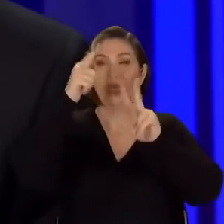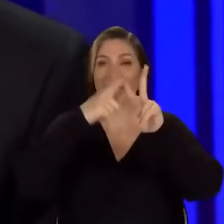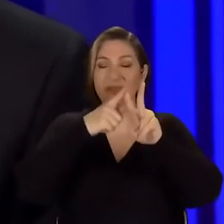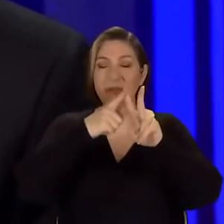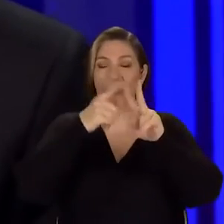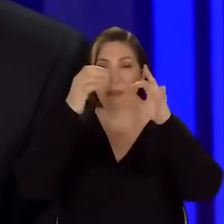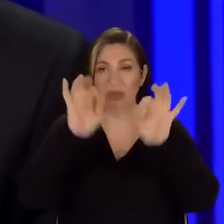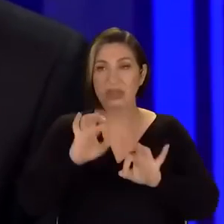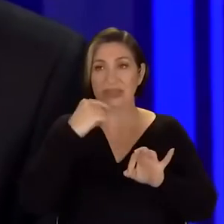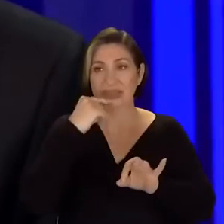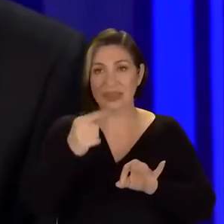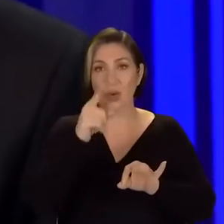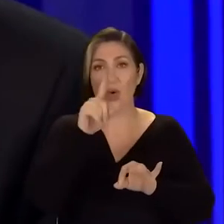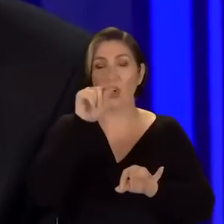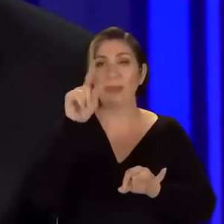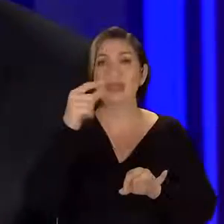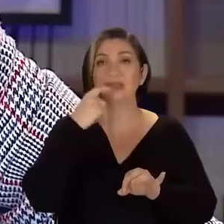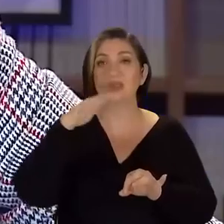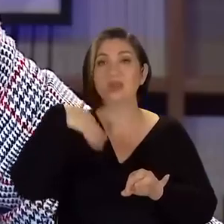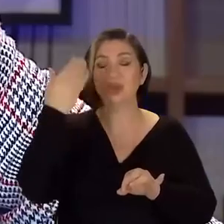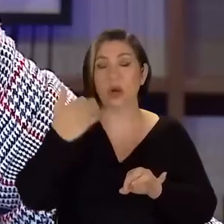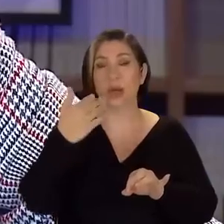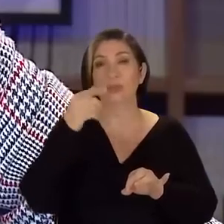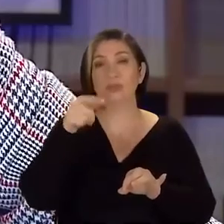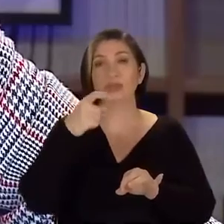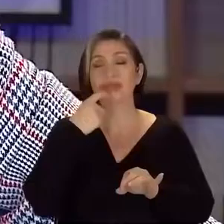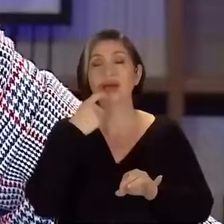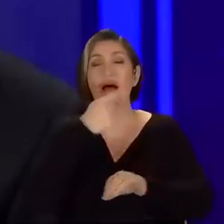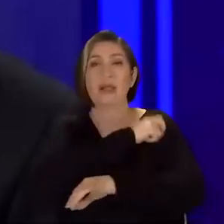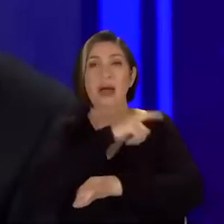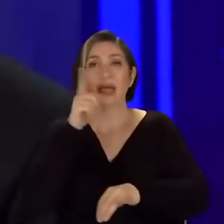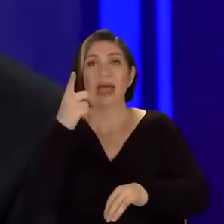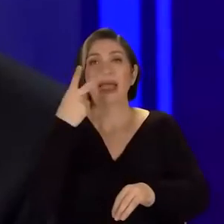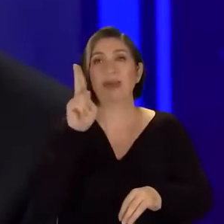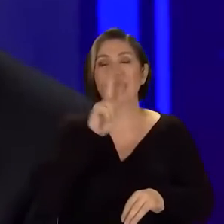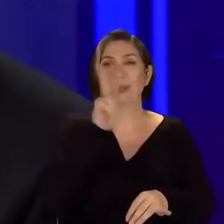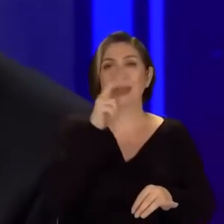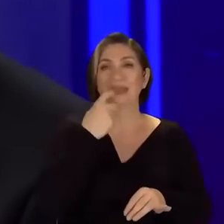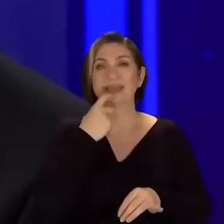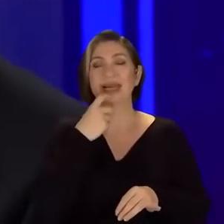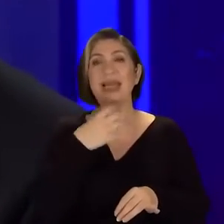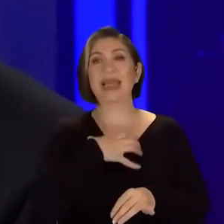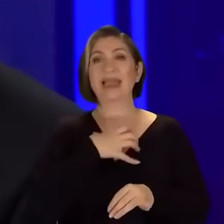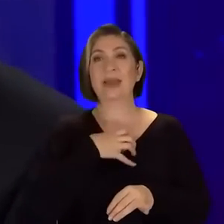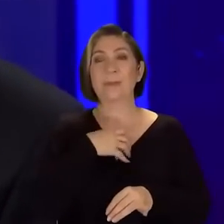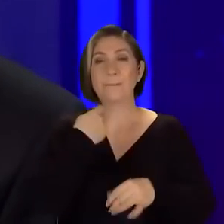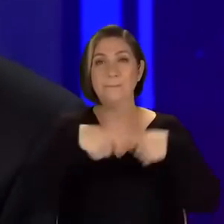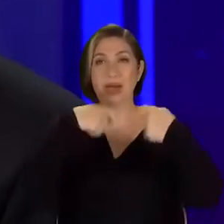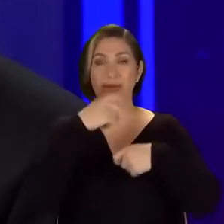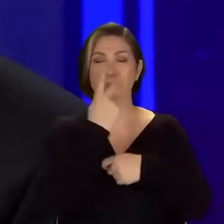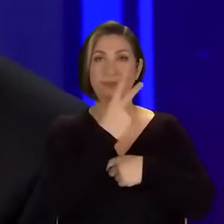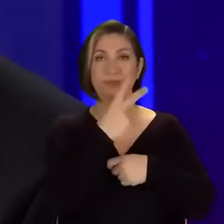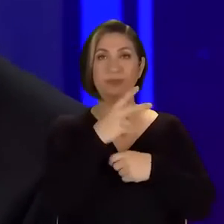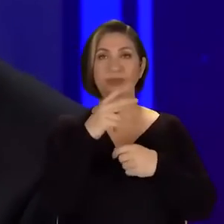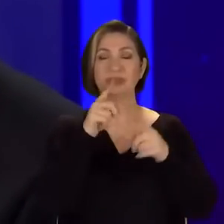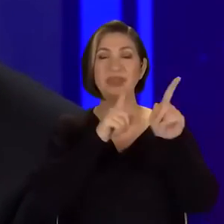geçti desek, işte 10-11 yıl sonra, şimdi bu sene Almanya 2020'de kendi bankalarına